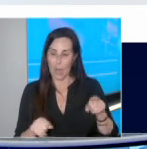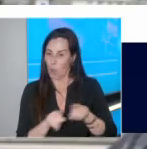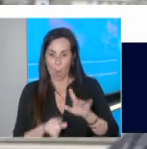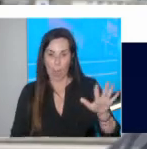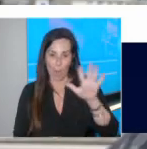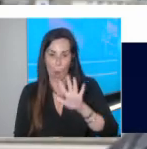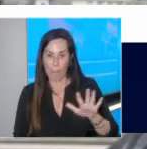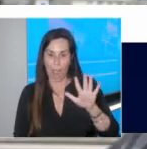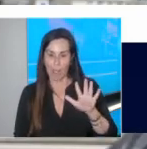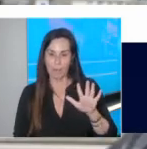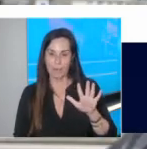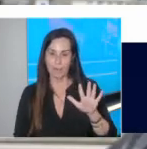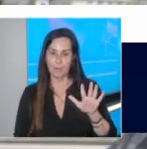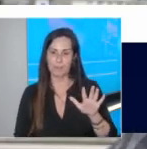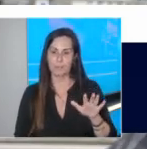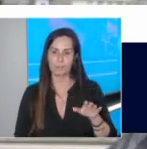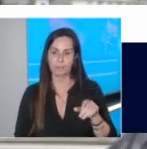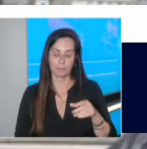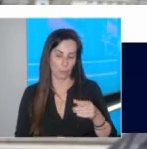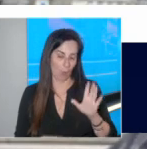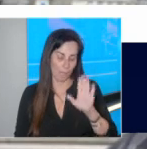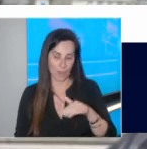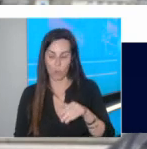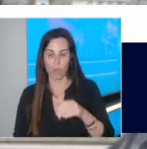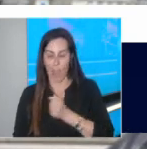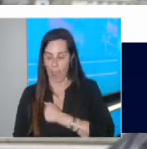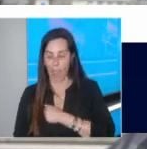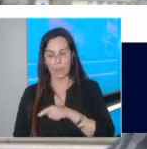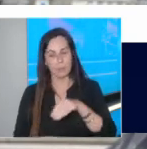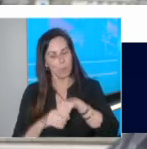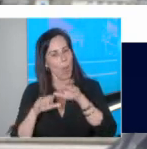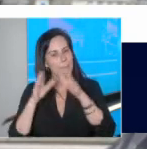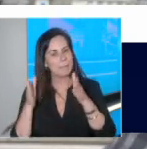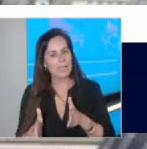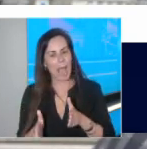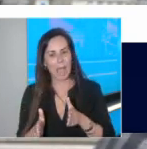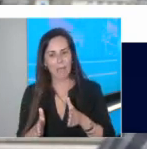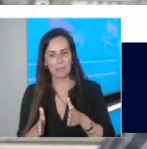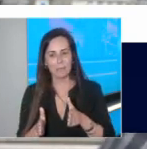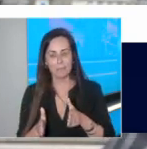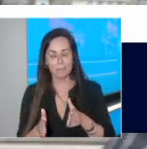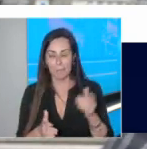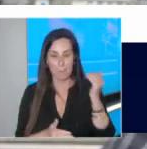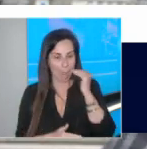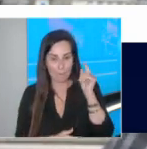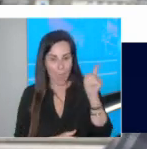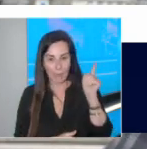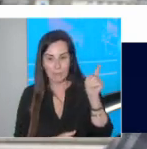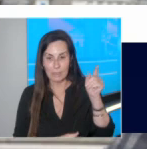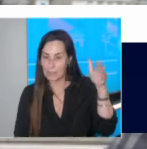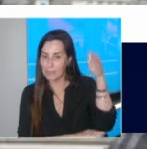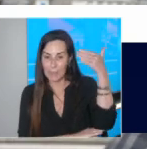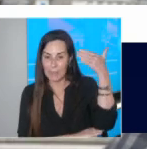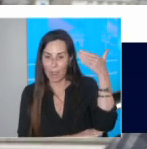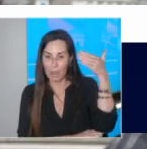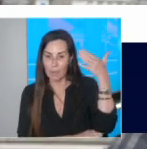לאירופה למשל, או למדינות אחרות, כמו ישראל אפילו, שהדת היא ממוסדת, האירוניה הרי שארצות הברית היא מדינה,